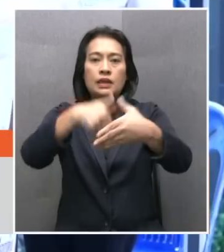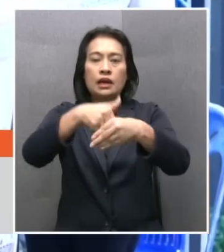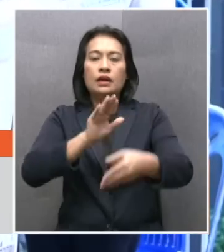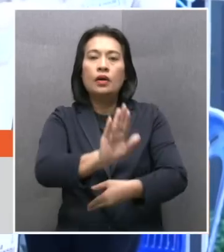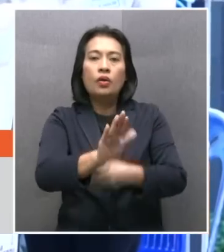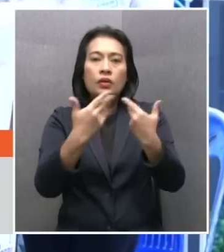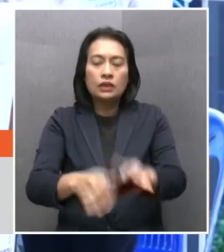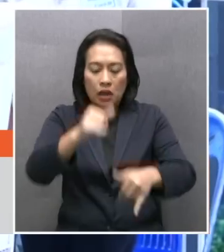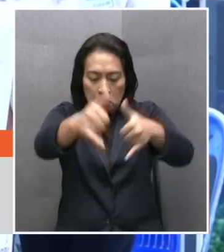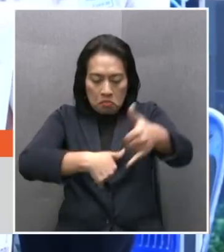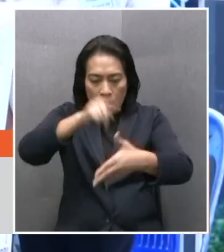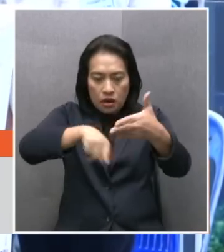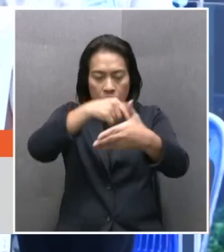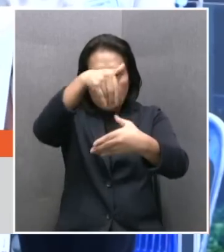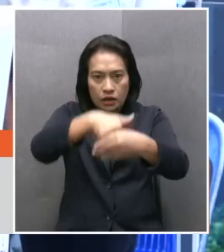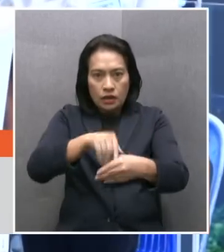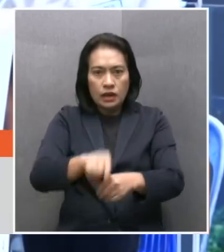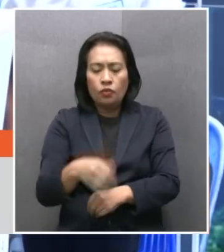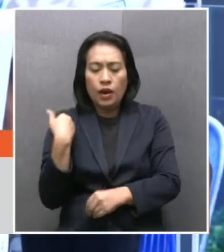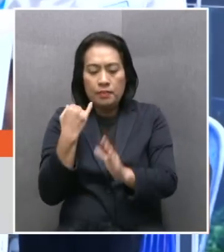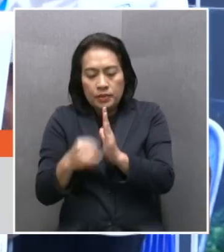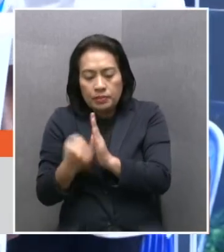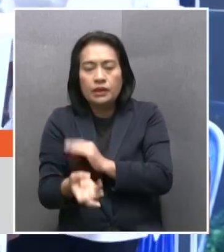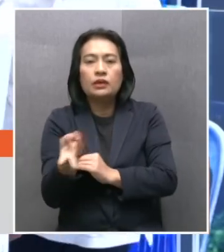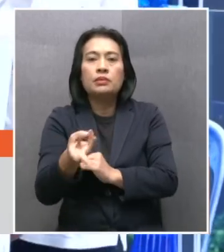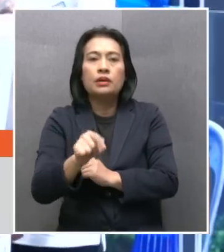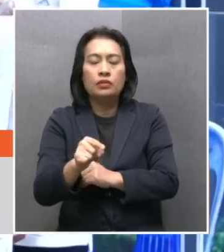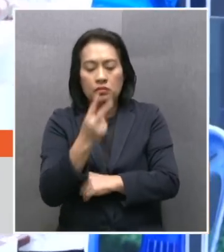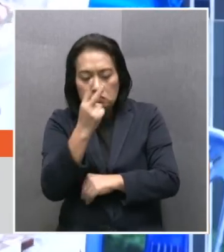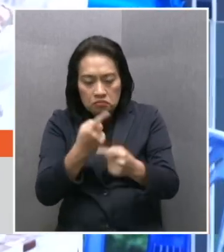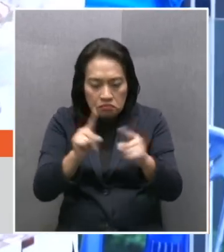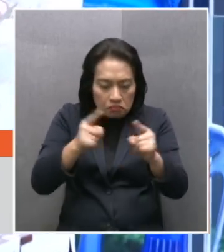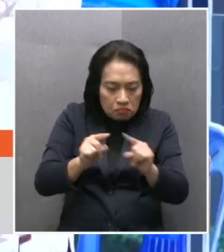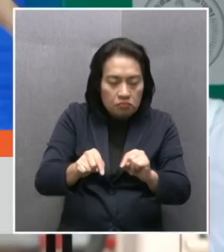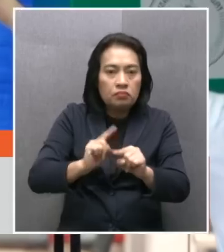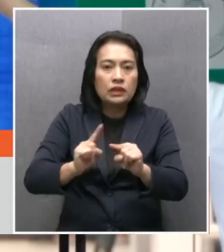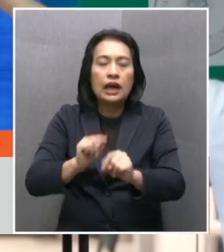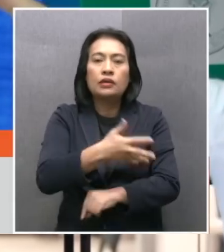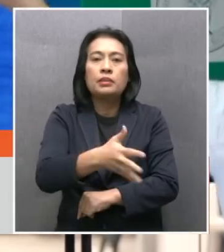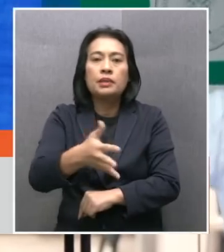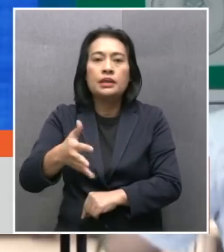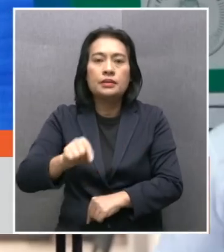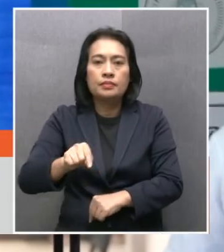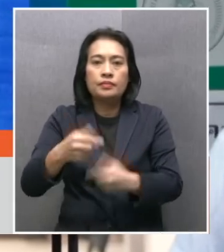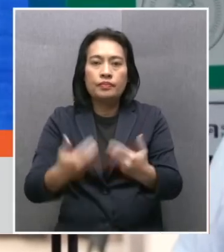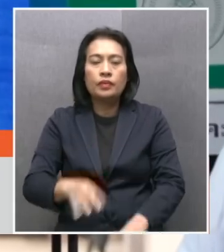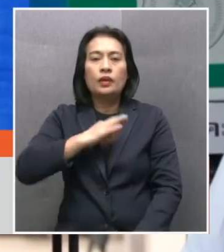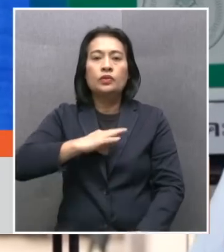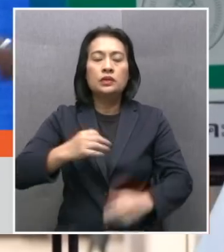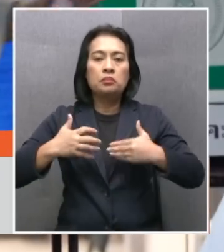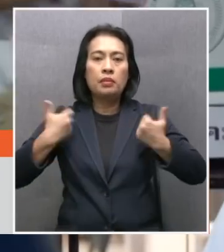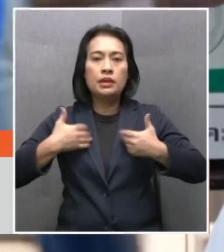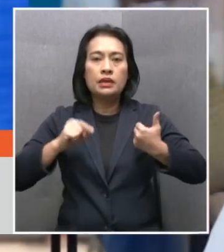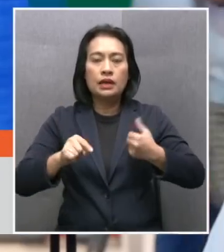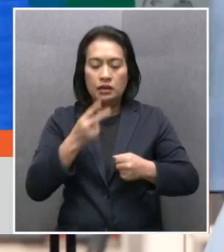คะแนนกันมากความผิดพลาดก็จะมีเล็กน้อยเรื่องไม่ชอบมาพากลก็จะไม่มีปรากฏมากดีใจที่มีการเลือกตั้งโดย